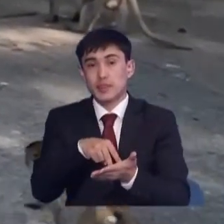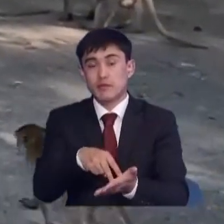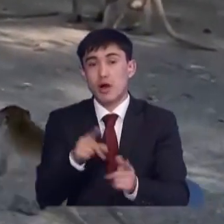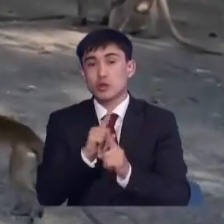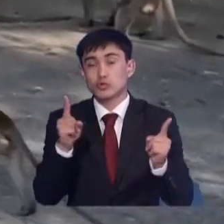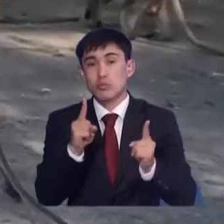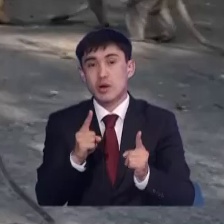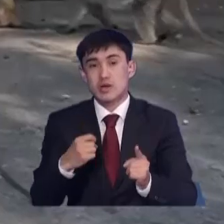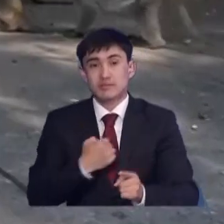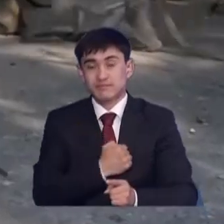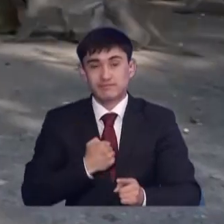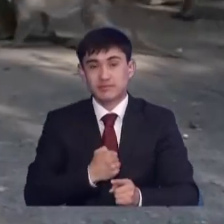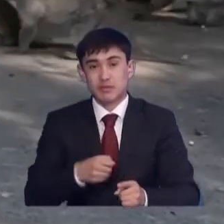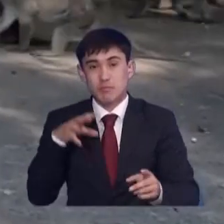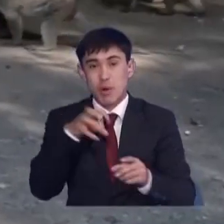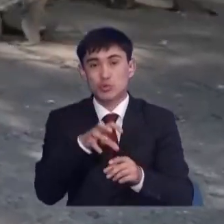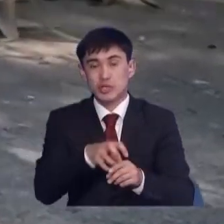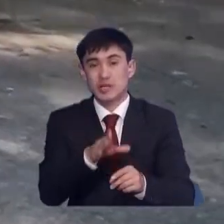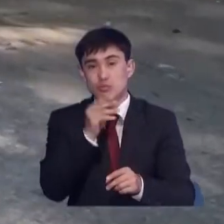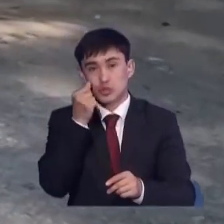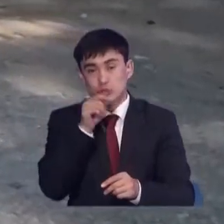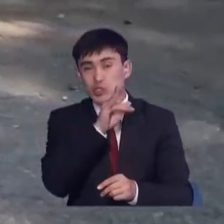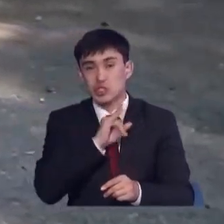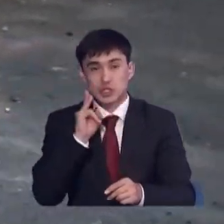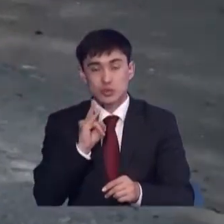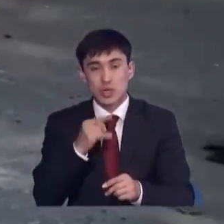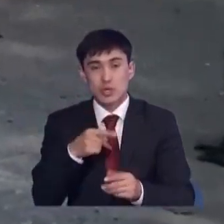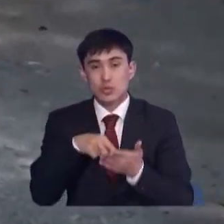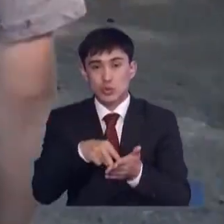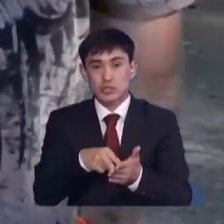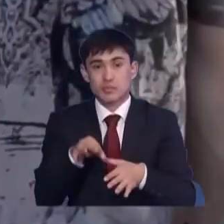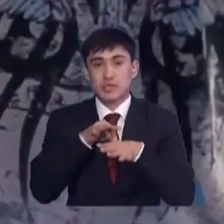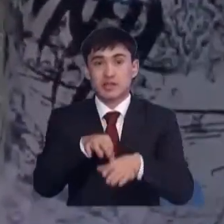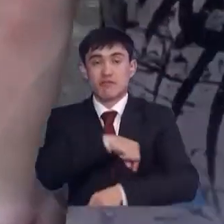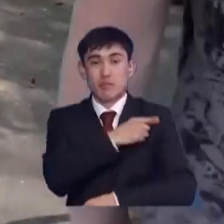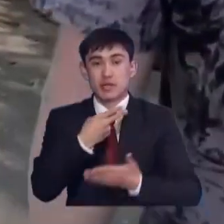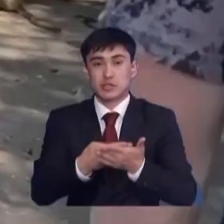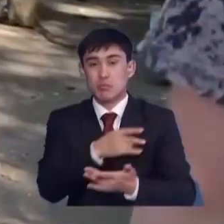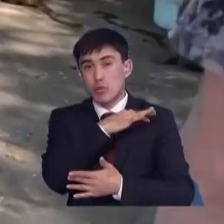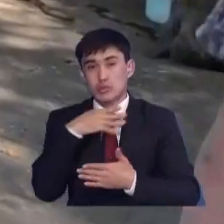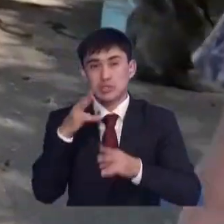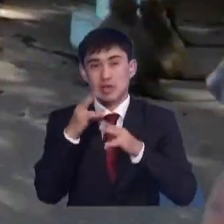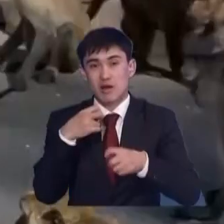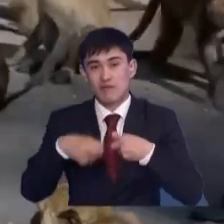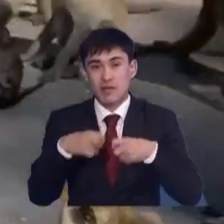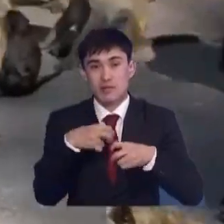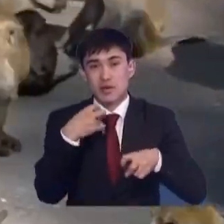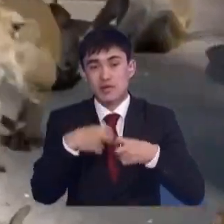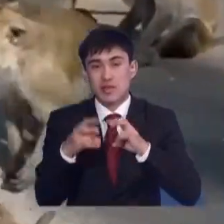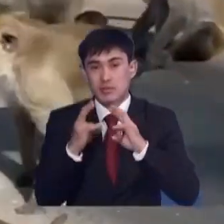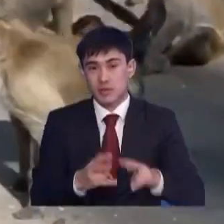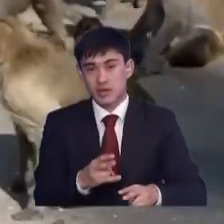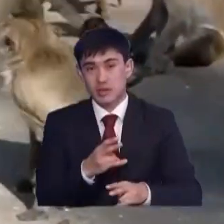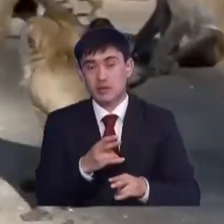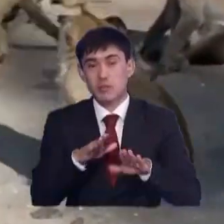особо агрессивных особей покусали мужчину и женщину. Отмечается, что туристов доставили в больницу с многочисленными рваными ранами. По